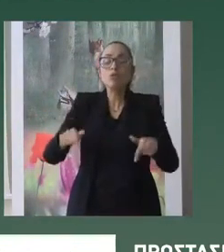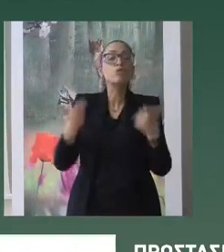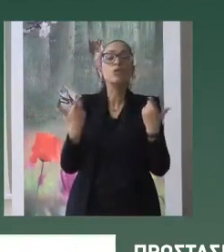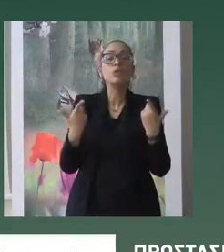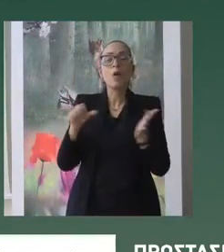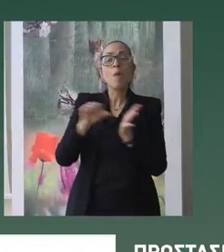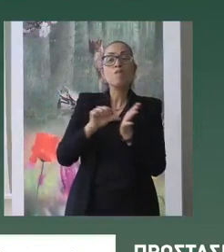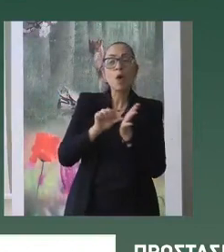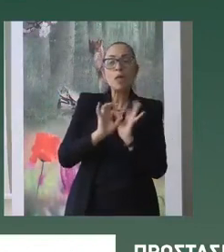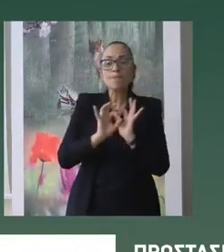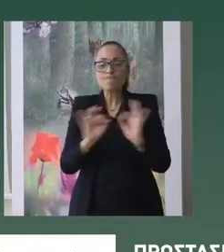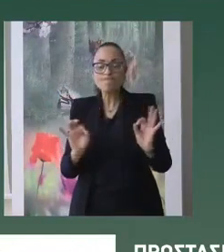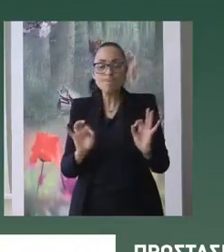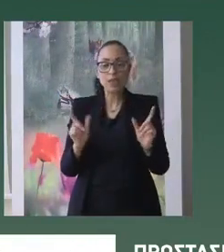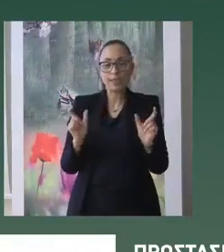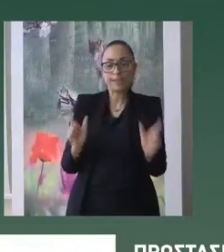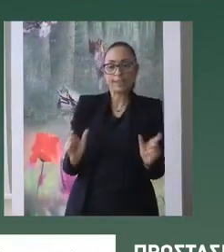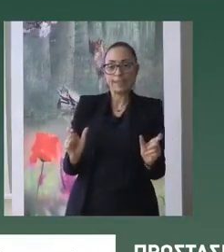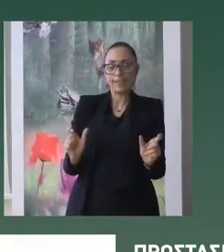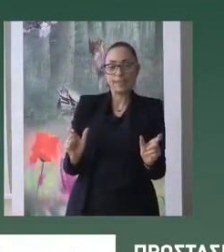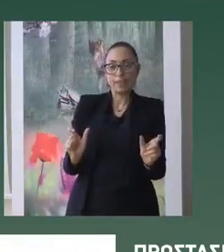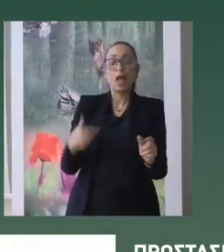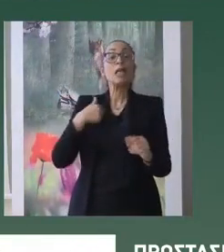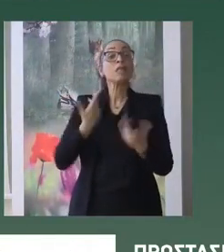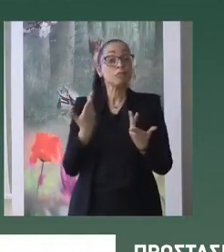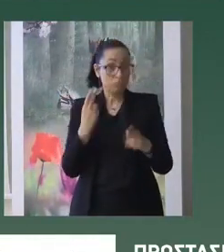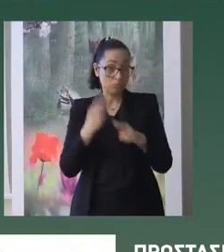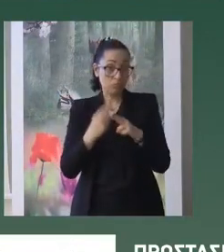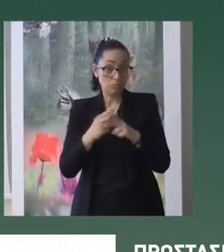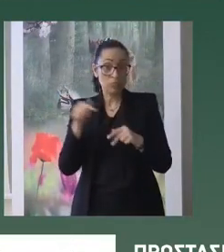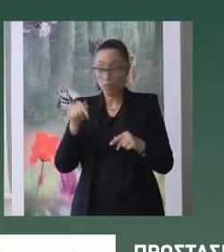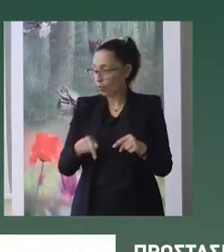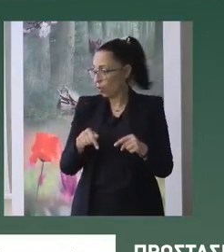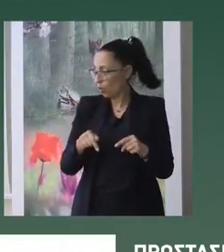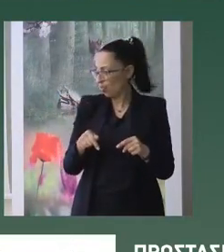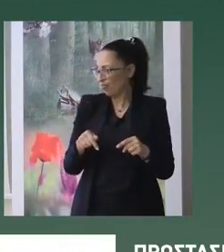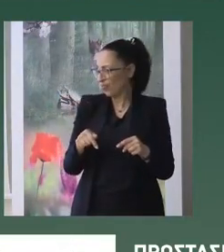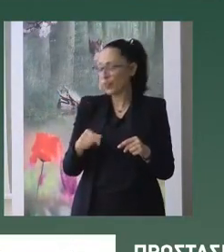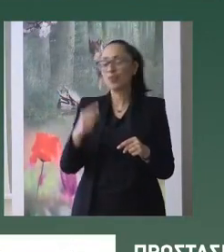θα συγκρατηθεί ή όχι. Και βεβαίως έχει σημασία να το δεις αυτό και